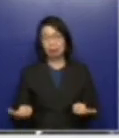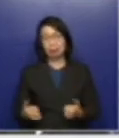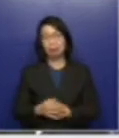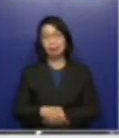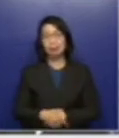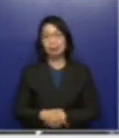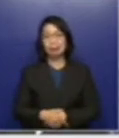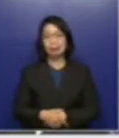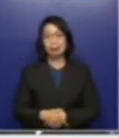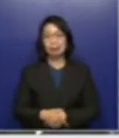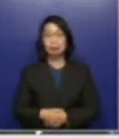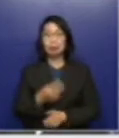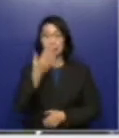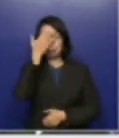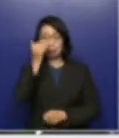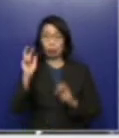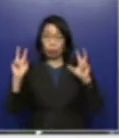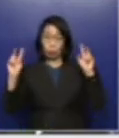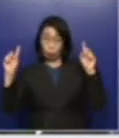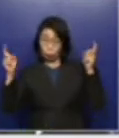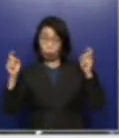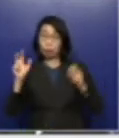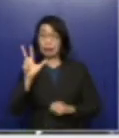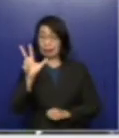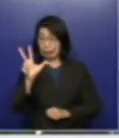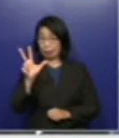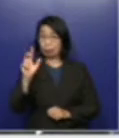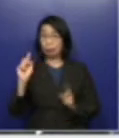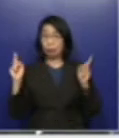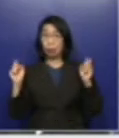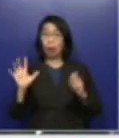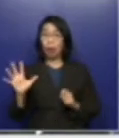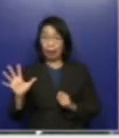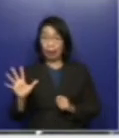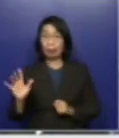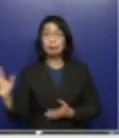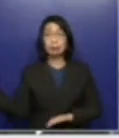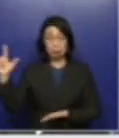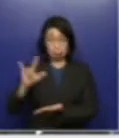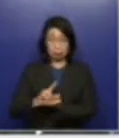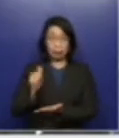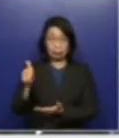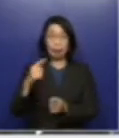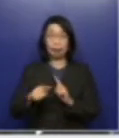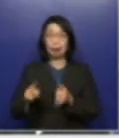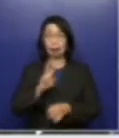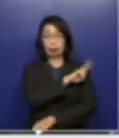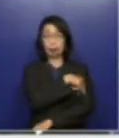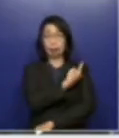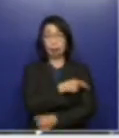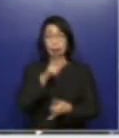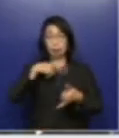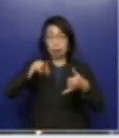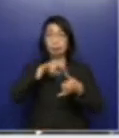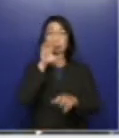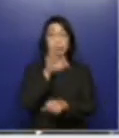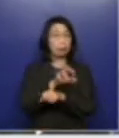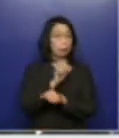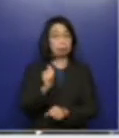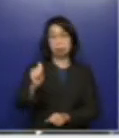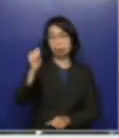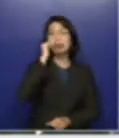ในข้อเว้นข้อนี้เนี่ยเขาไม่ได้ยกเว้นว่าจะไม่ควบคุมนะครับท่านประธานมีการ